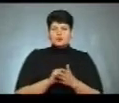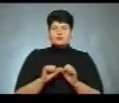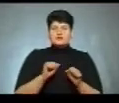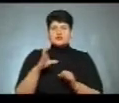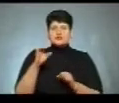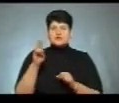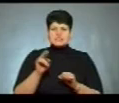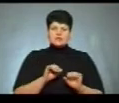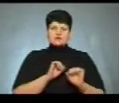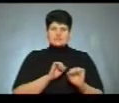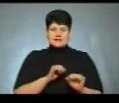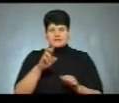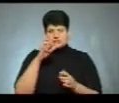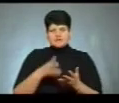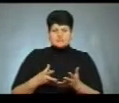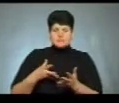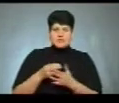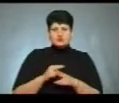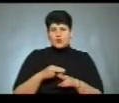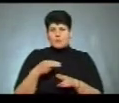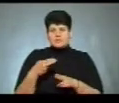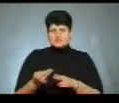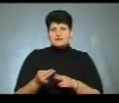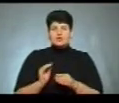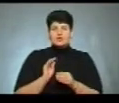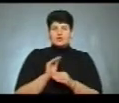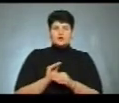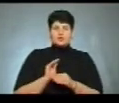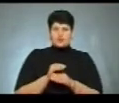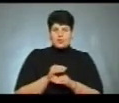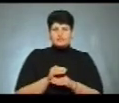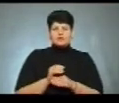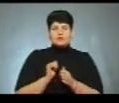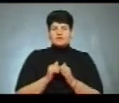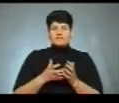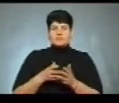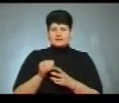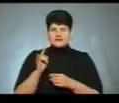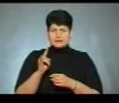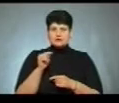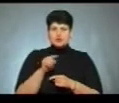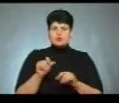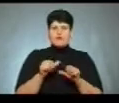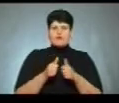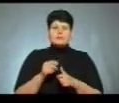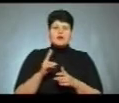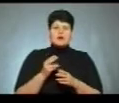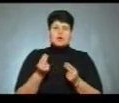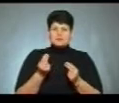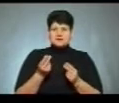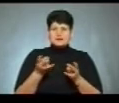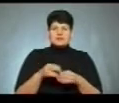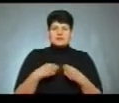соціального захисту. Держава сплачує компенсацію додатково до щомісячної виплати на дитину. Для того, аби оформити компенсацію, необхідно